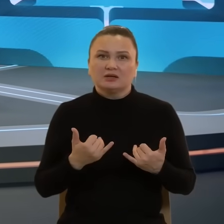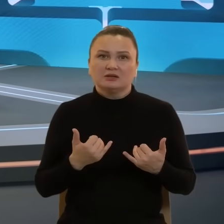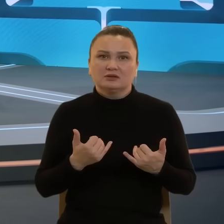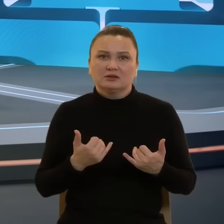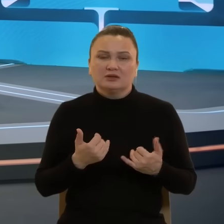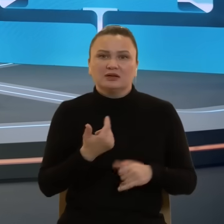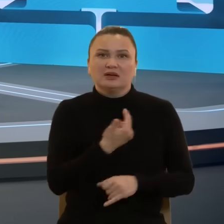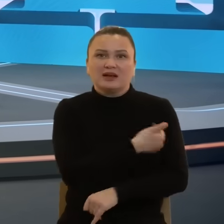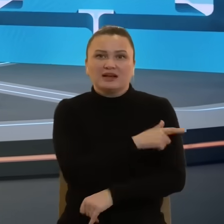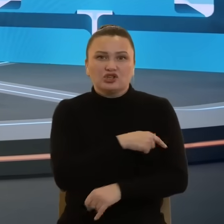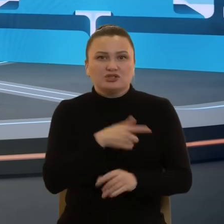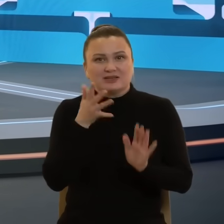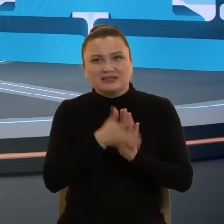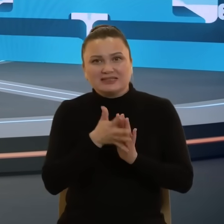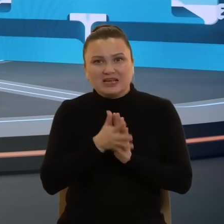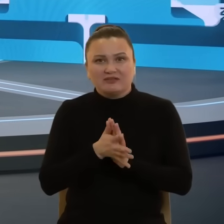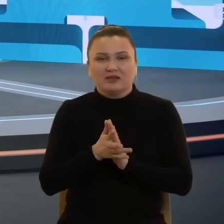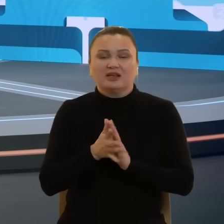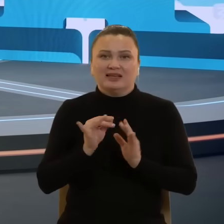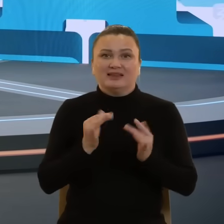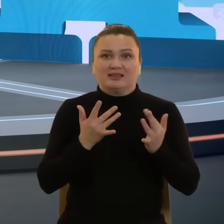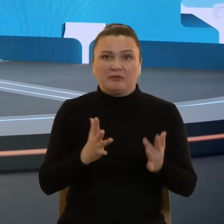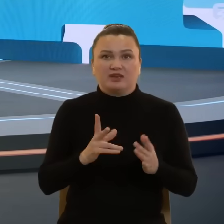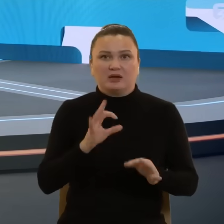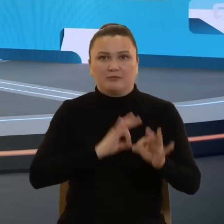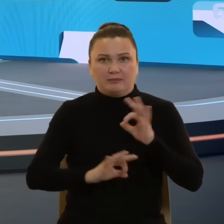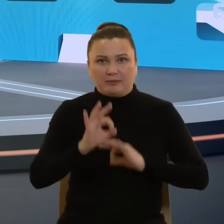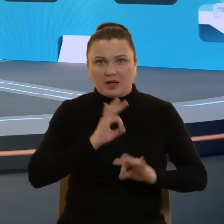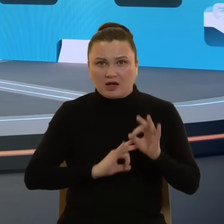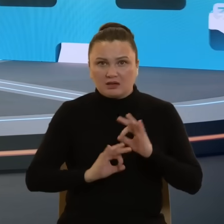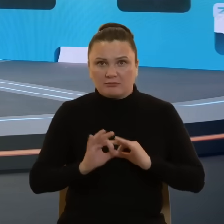современные клинические исследования и требования вообще к лекарственным препаратам